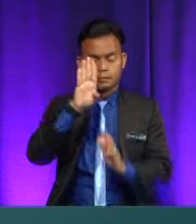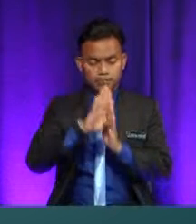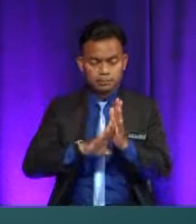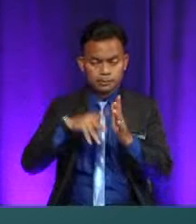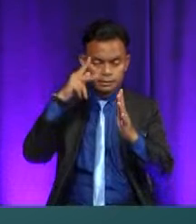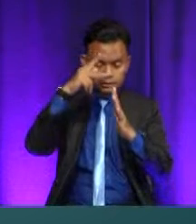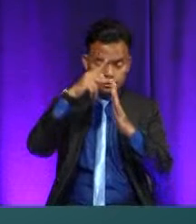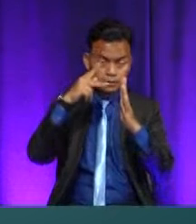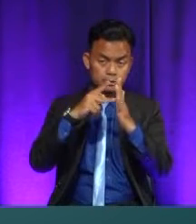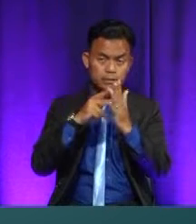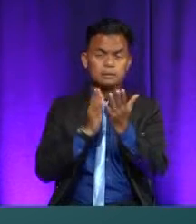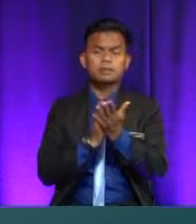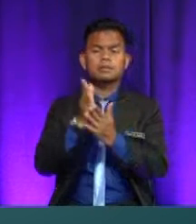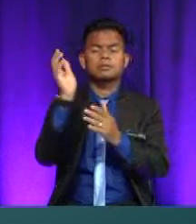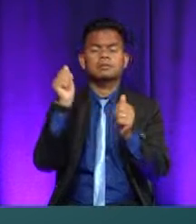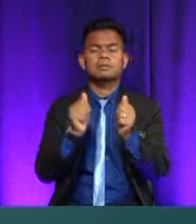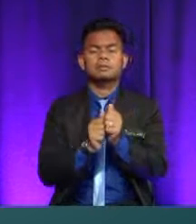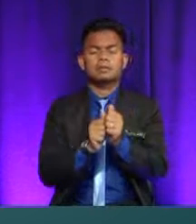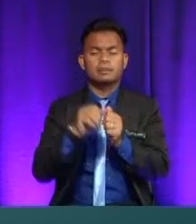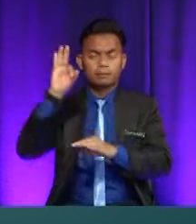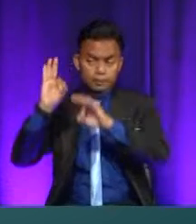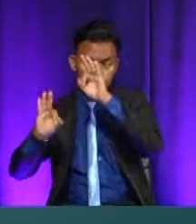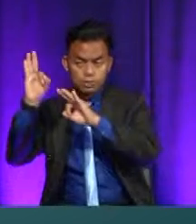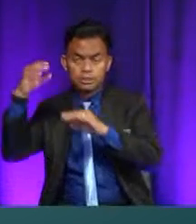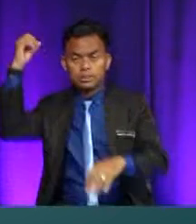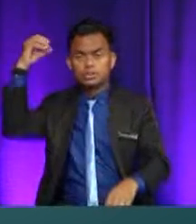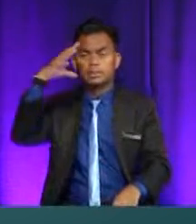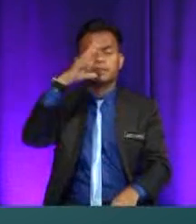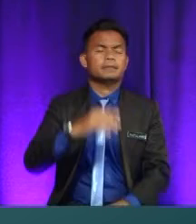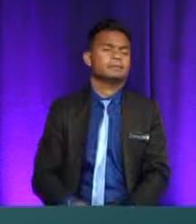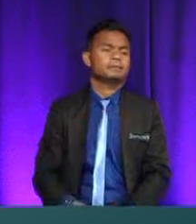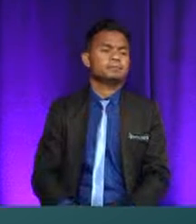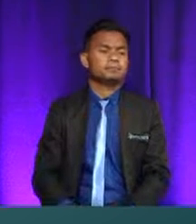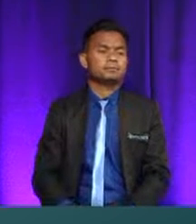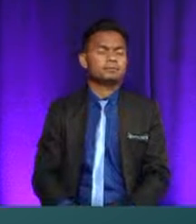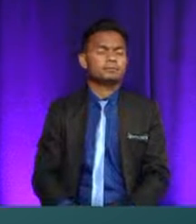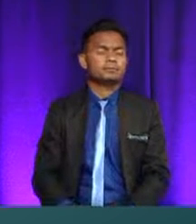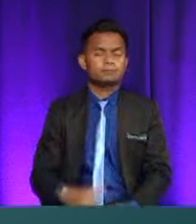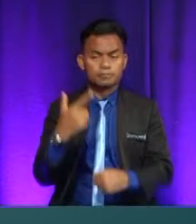frekuensi cahaya tersebut oke kemudian kita ada